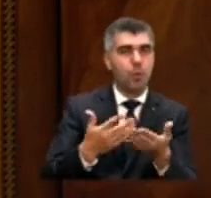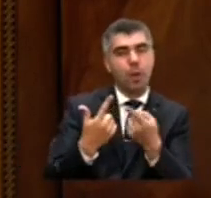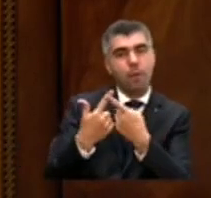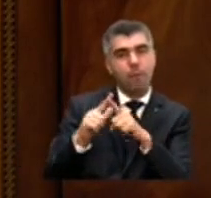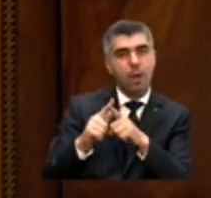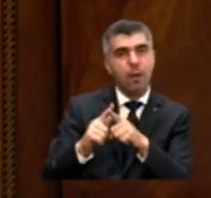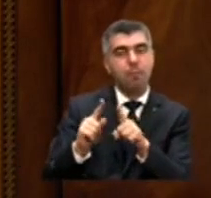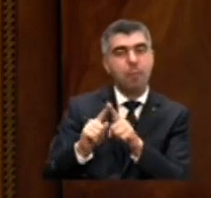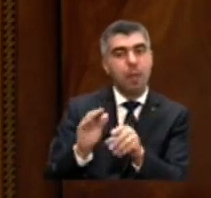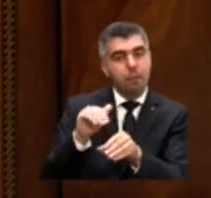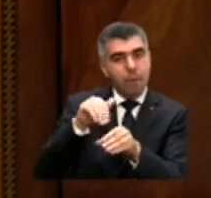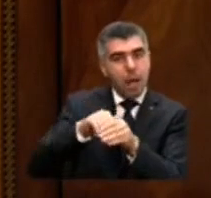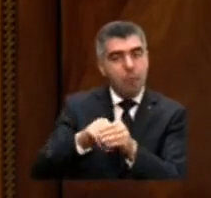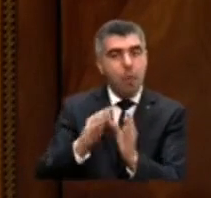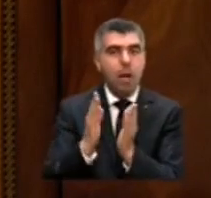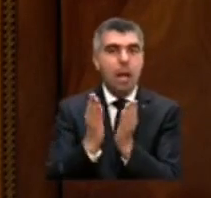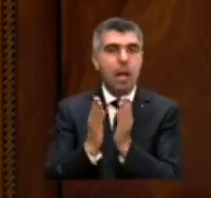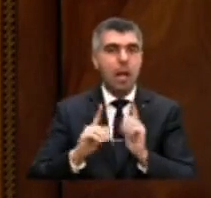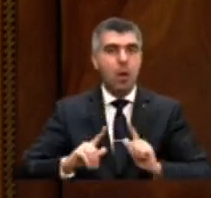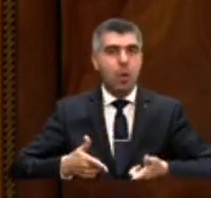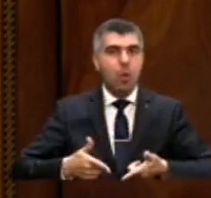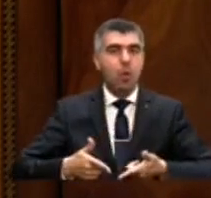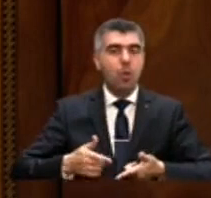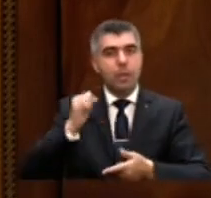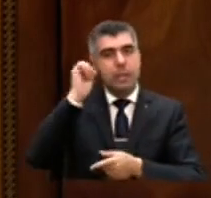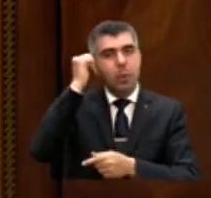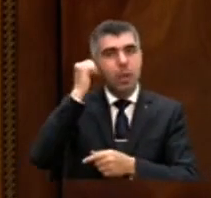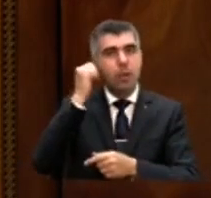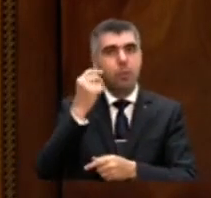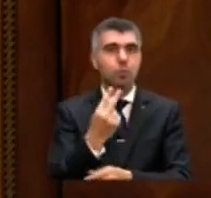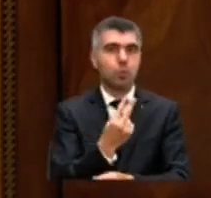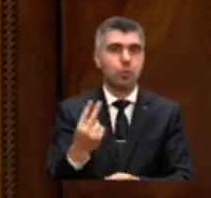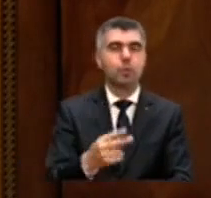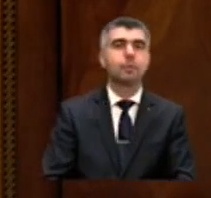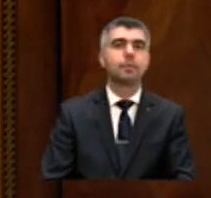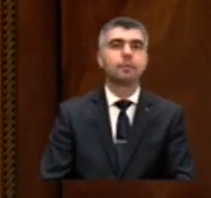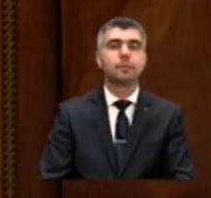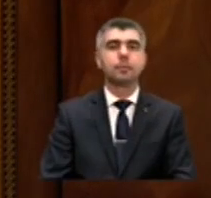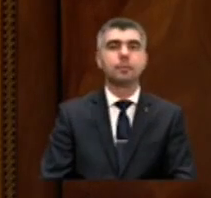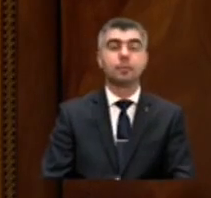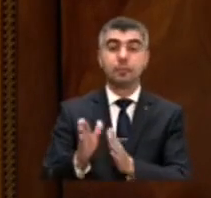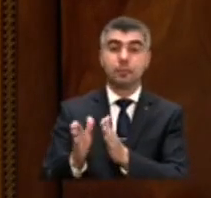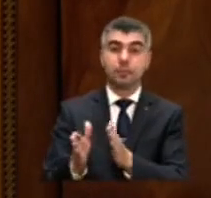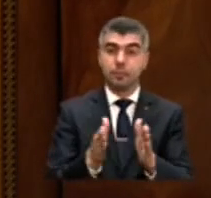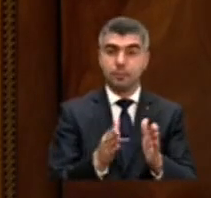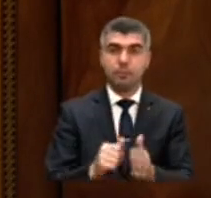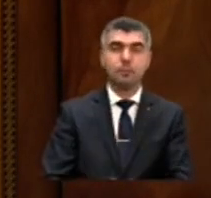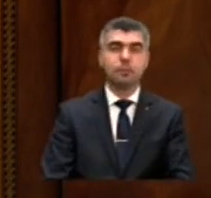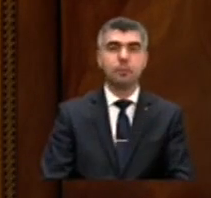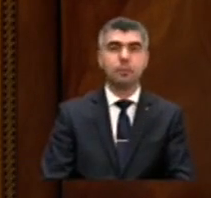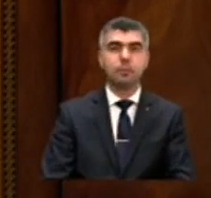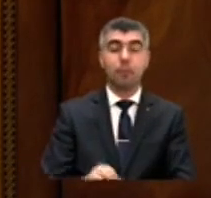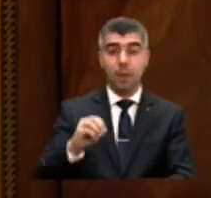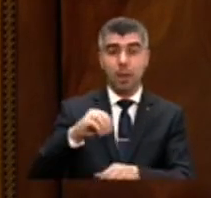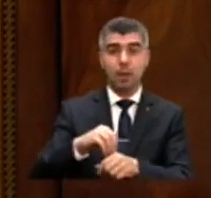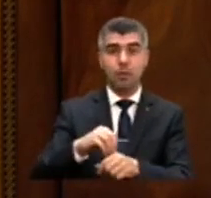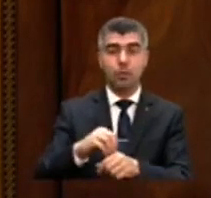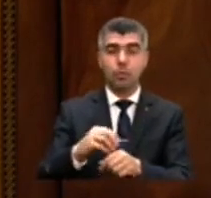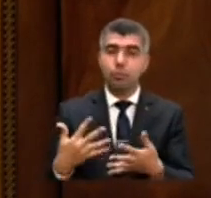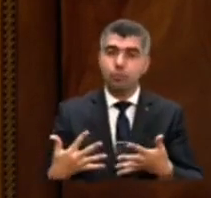أنشطتها داخل مؤسسات التربية والتعليم والتكوين المهني. كما سيتم العمل بشراكة مع